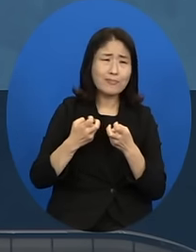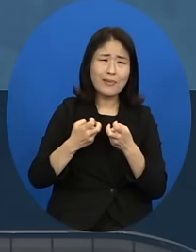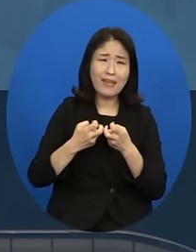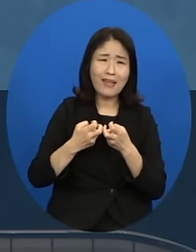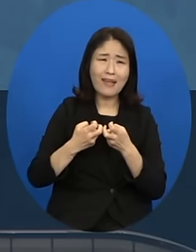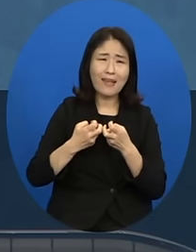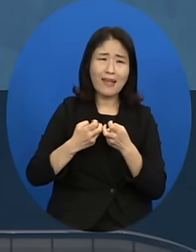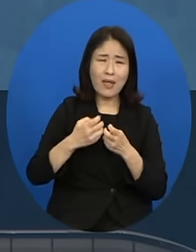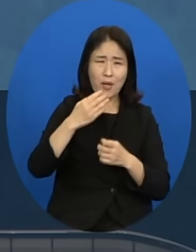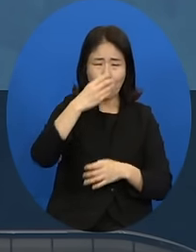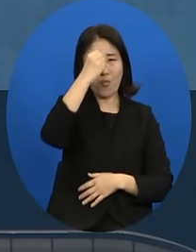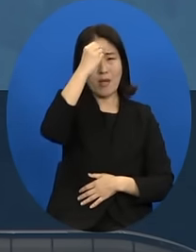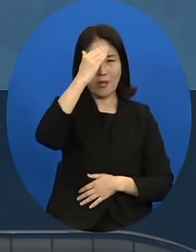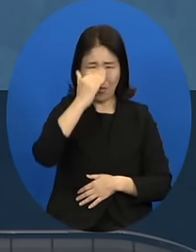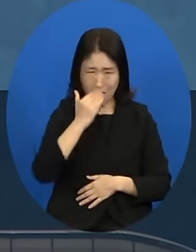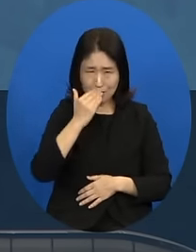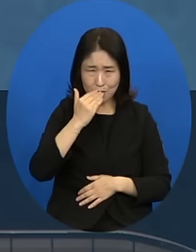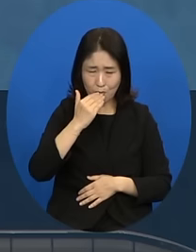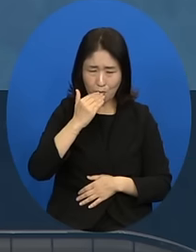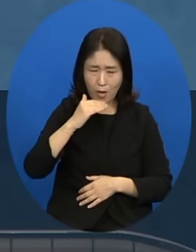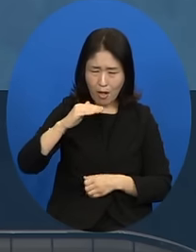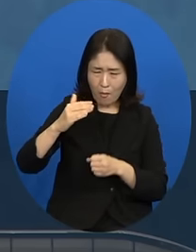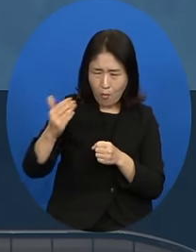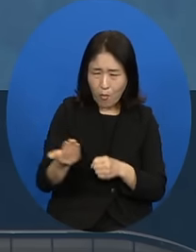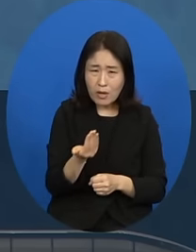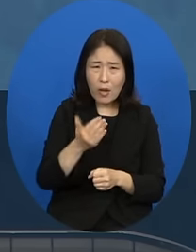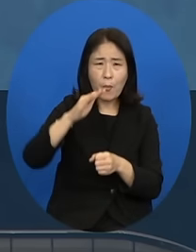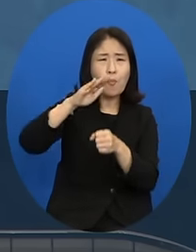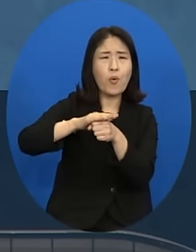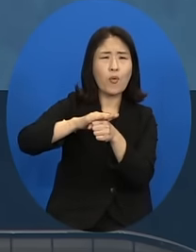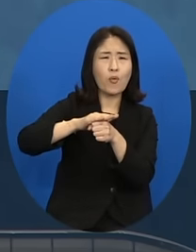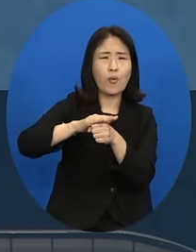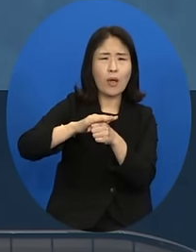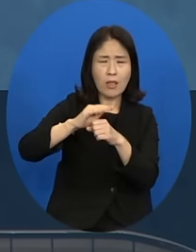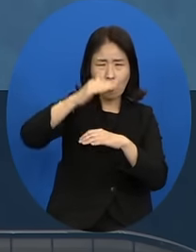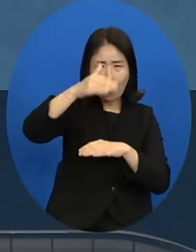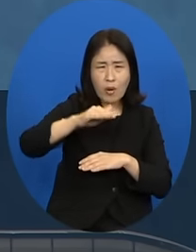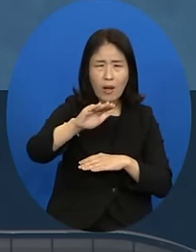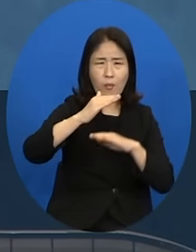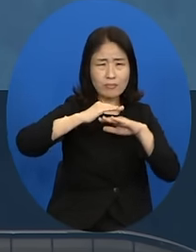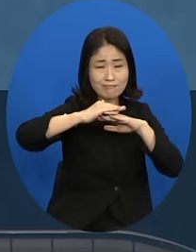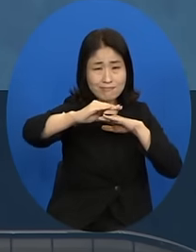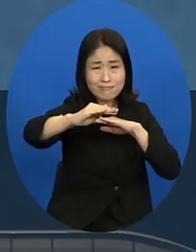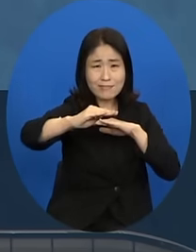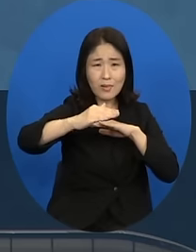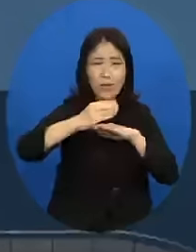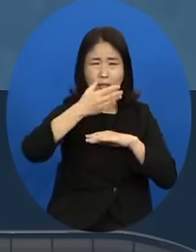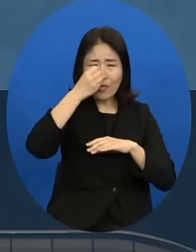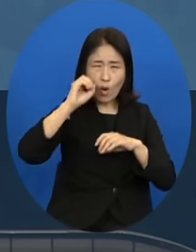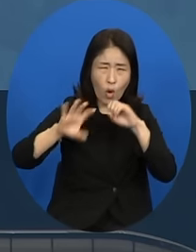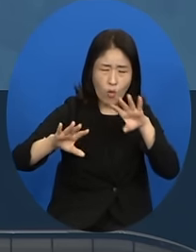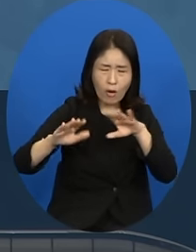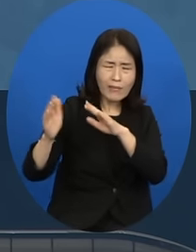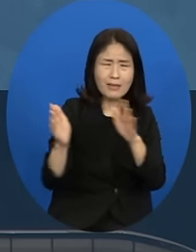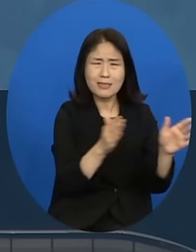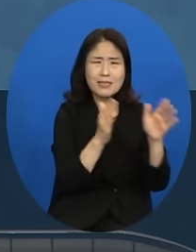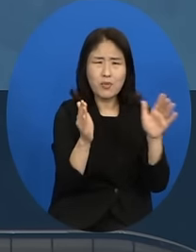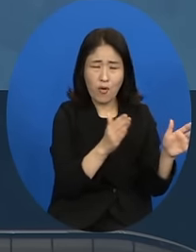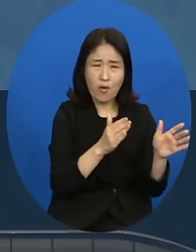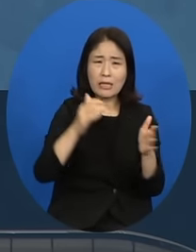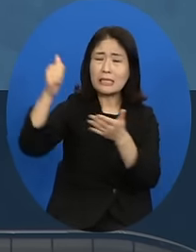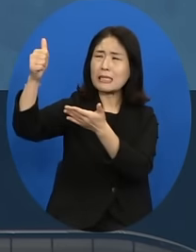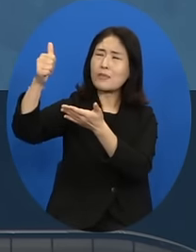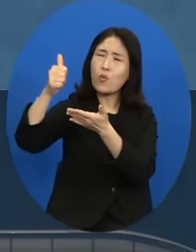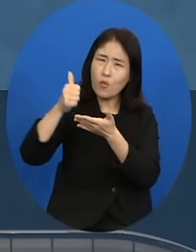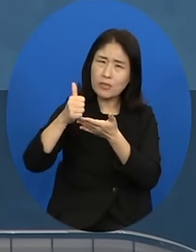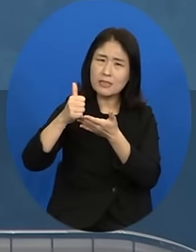것 낮추고 우물어진 것 도두고 굽은 길 곱게 하고 지저분한 것 다 치워 님이 바로 오시도록